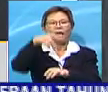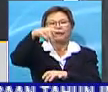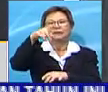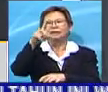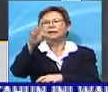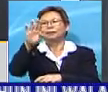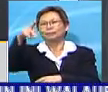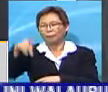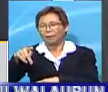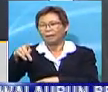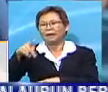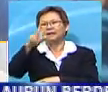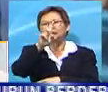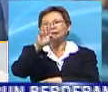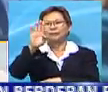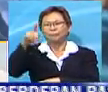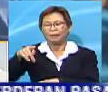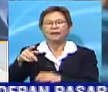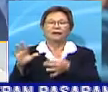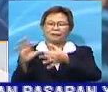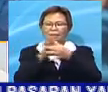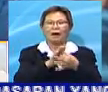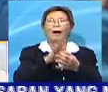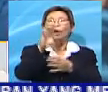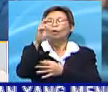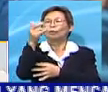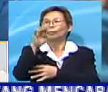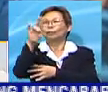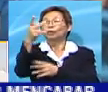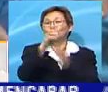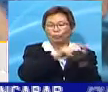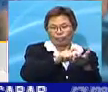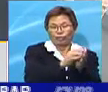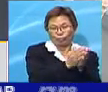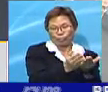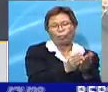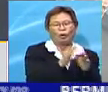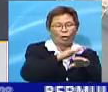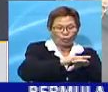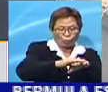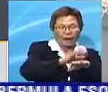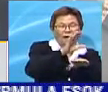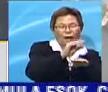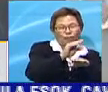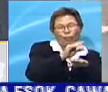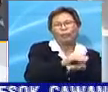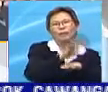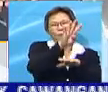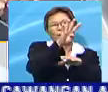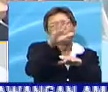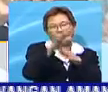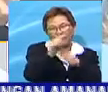kerjasama Balang Rimbun Sendirian Berhad. Diterbit dalam dua bentuk iaitu versi kulit lembut berharga